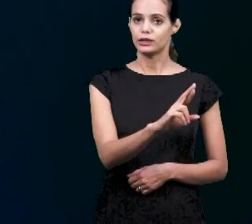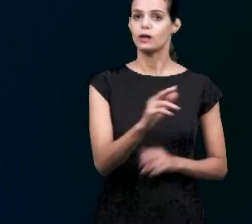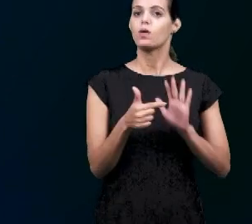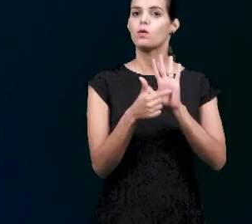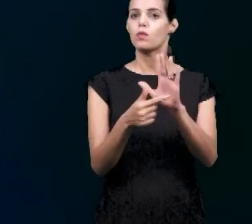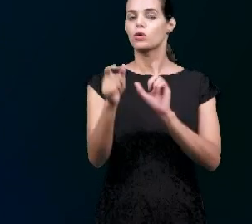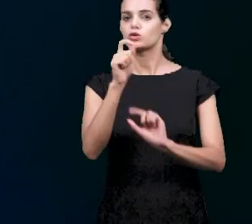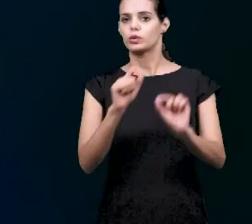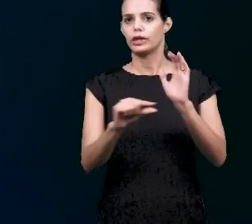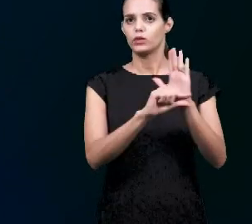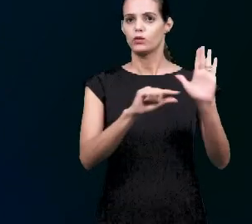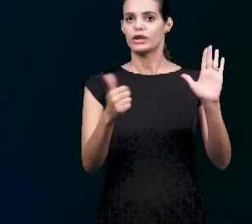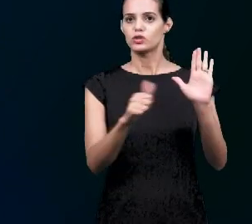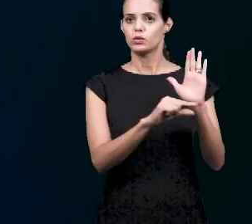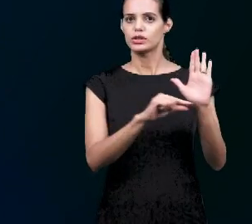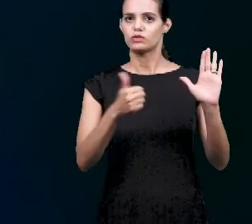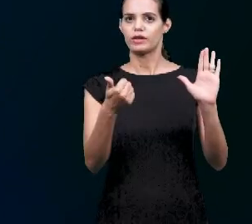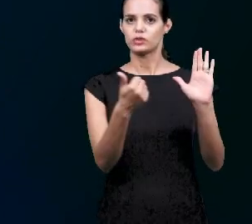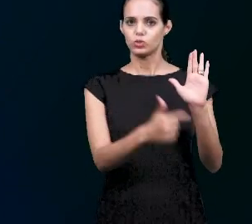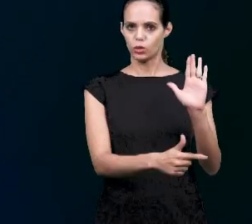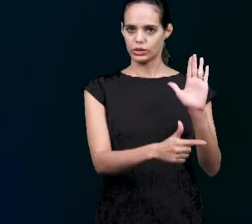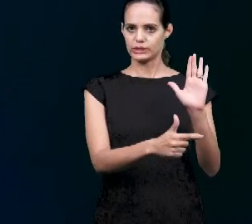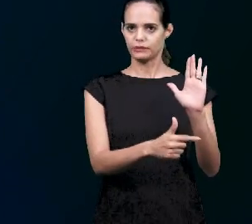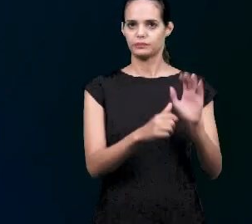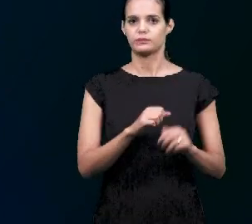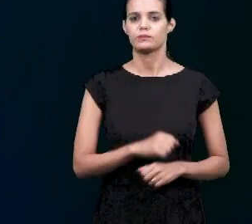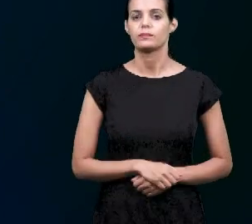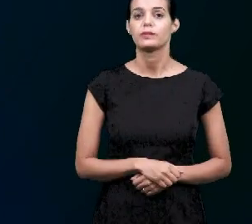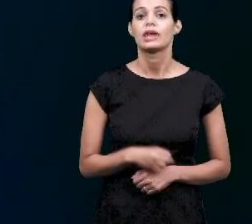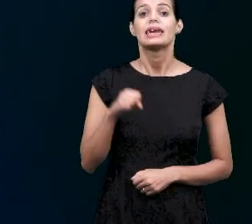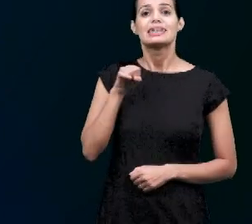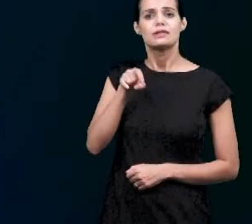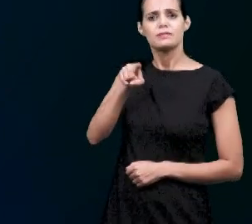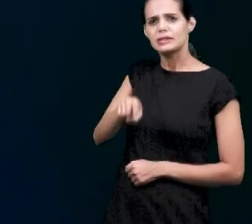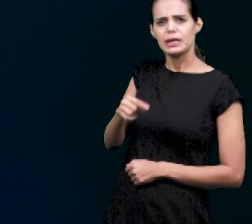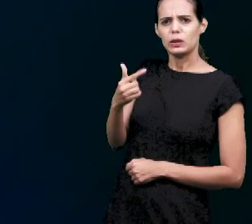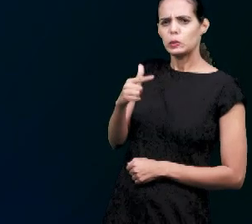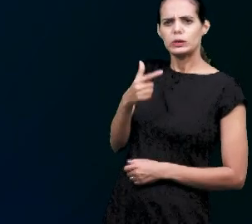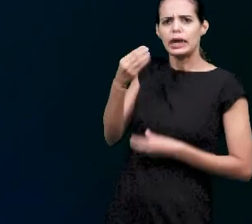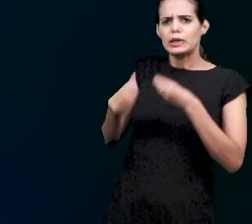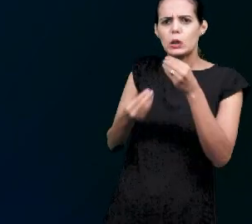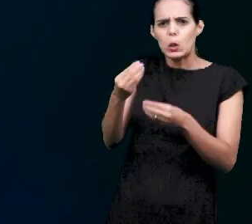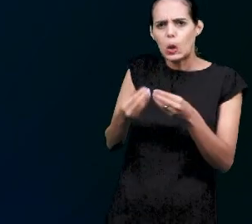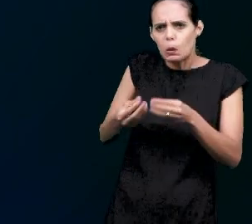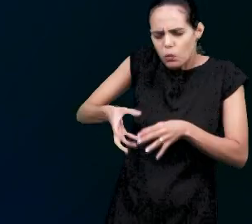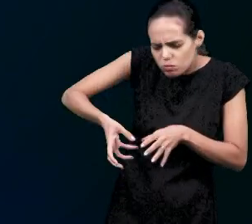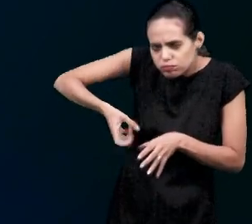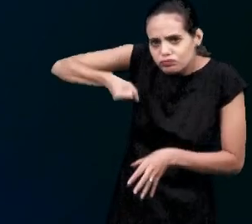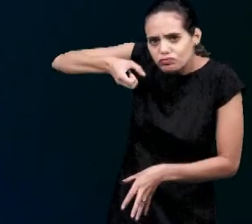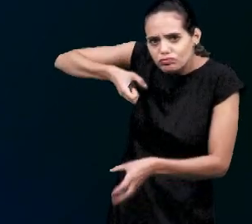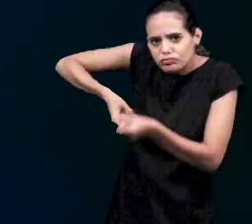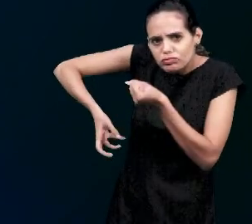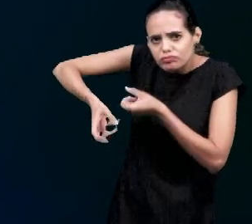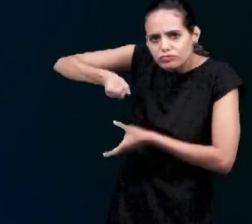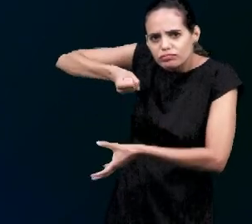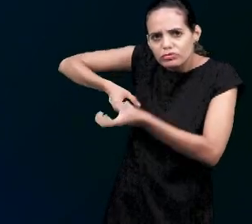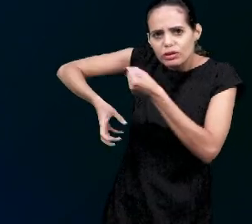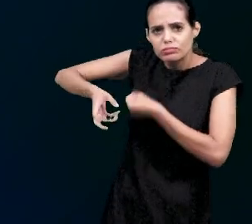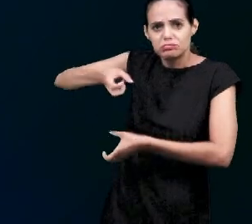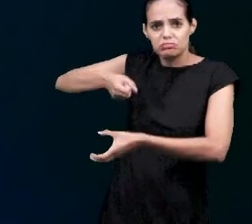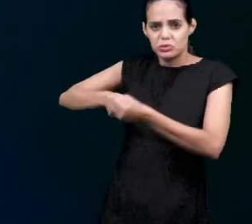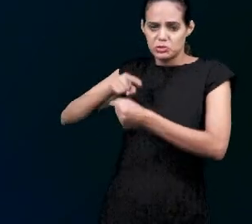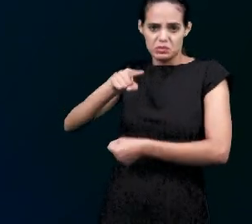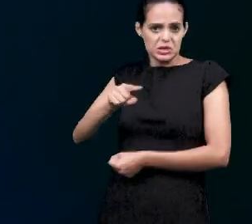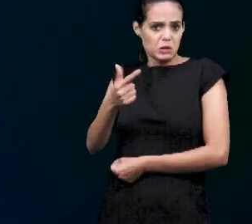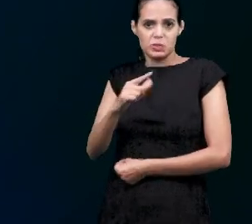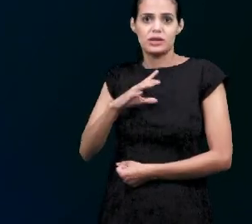vie en Jean 4,10. Jésus a répondu et a dit, si tu connaissais le don de Dieu et qui te